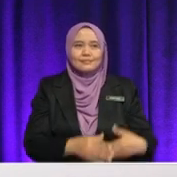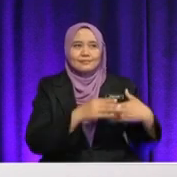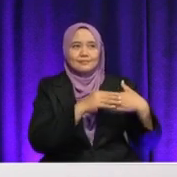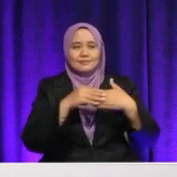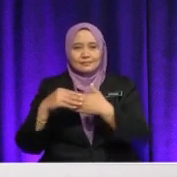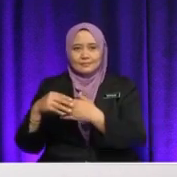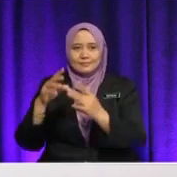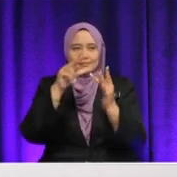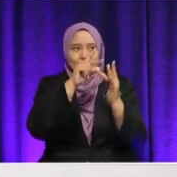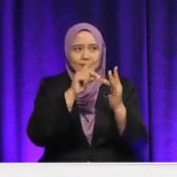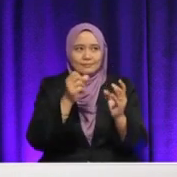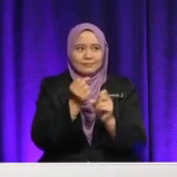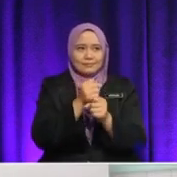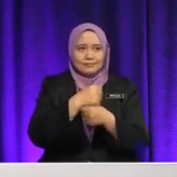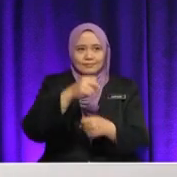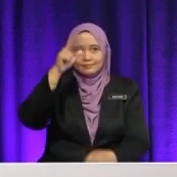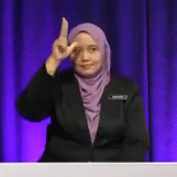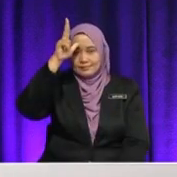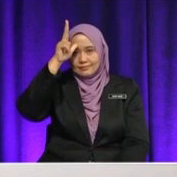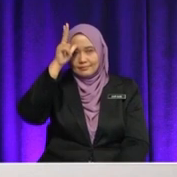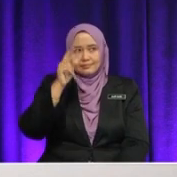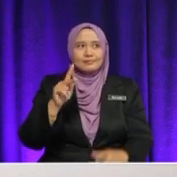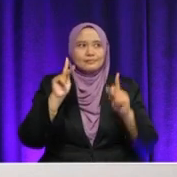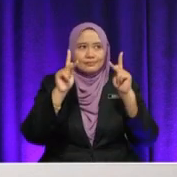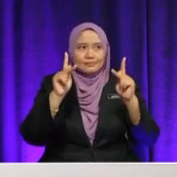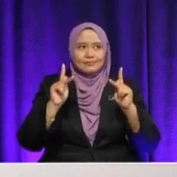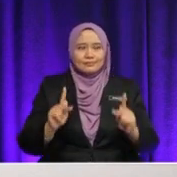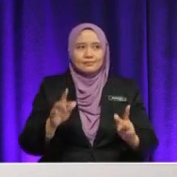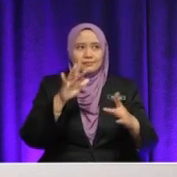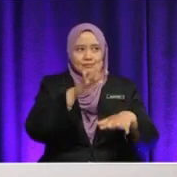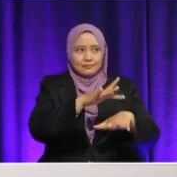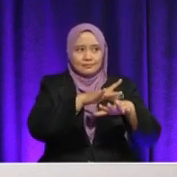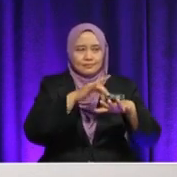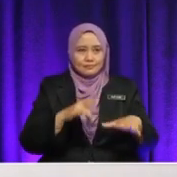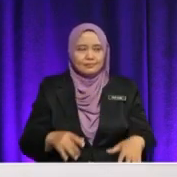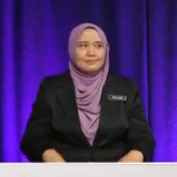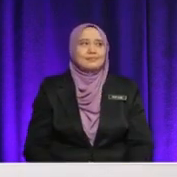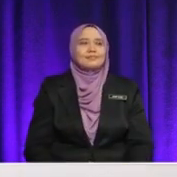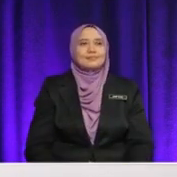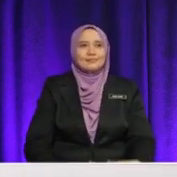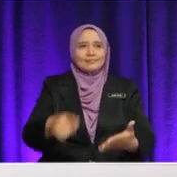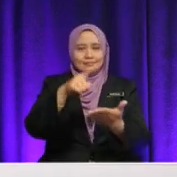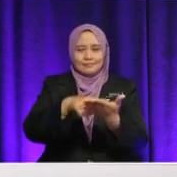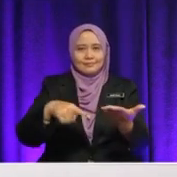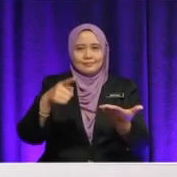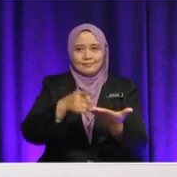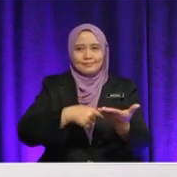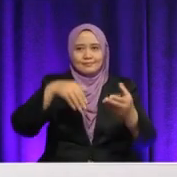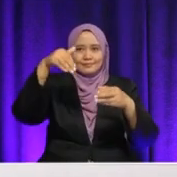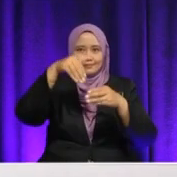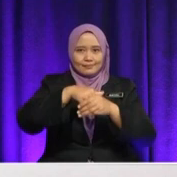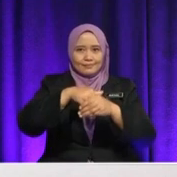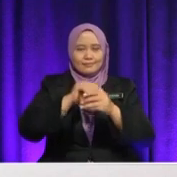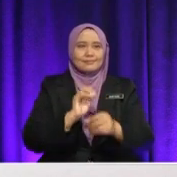dipilih membentuk kerajaan Moke kaedah dipanggil pilihanraya ah itu